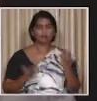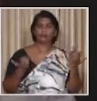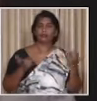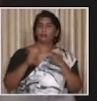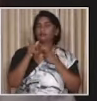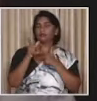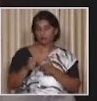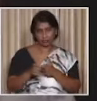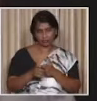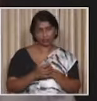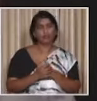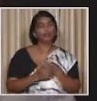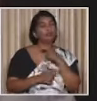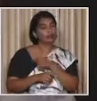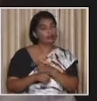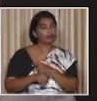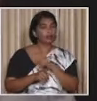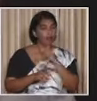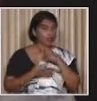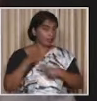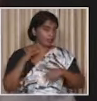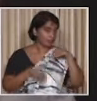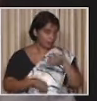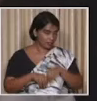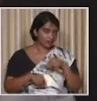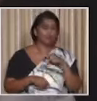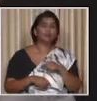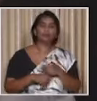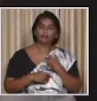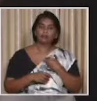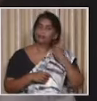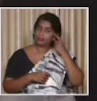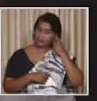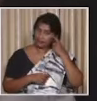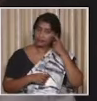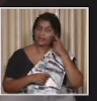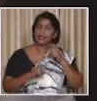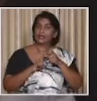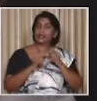වෙඩි ප්‍රහාරයකින් මේක නම් අපේ දේශපාලනේ මං හිතනවා